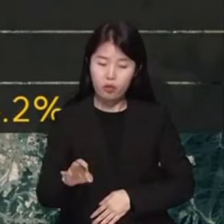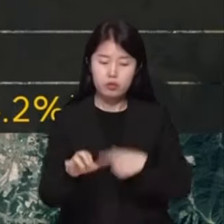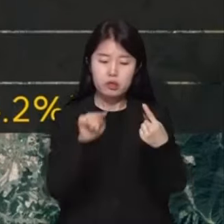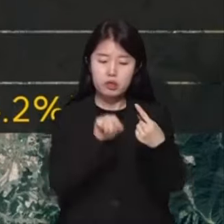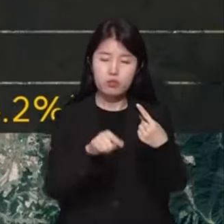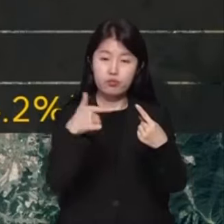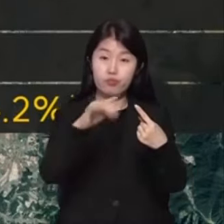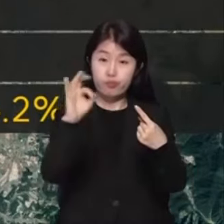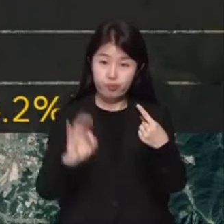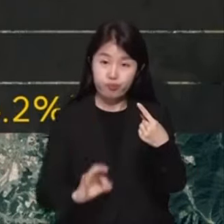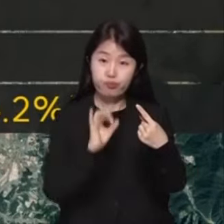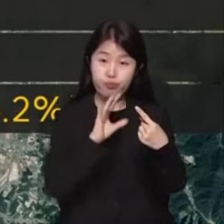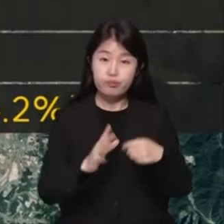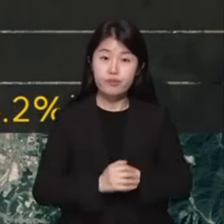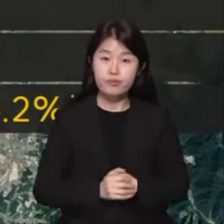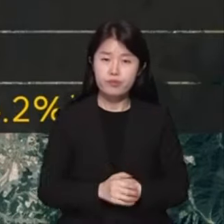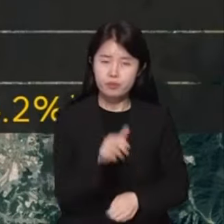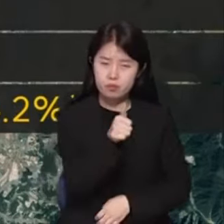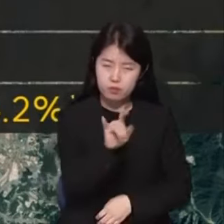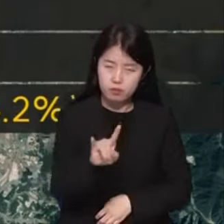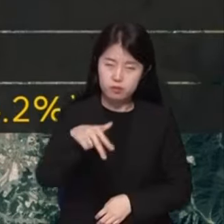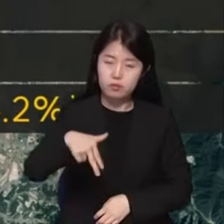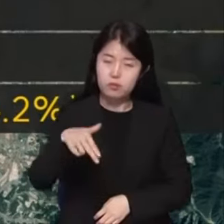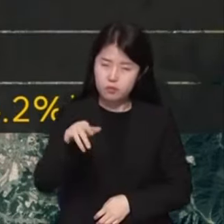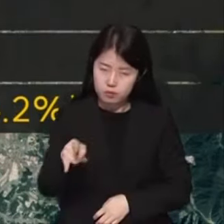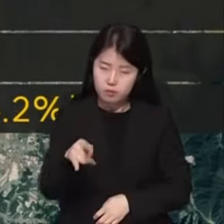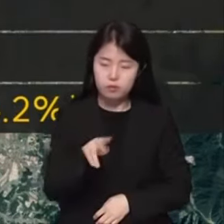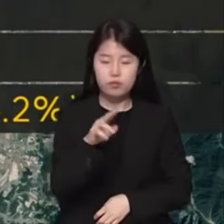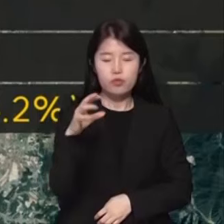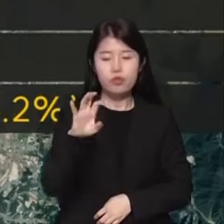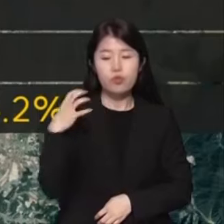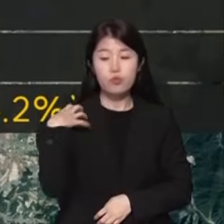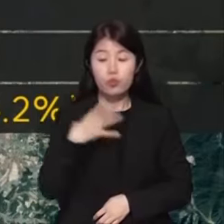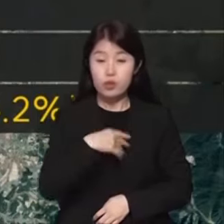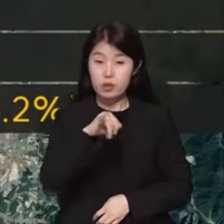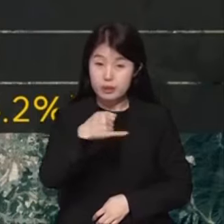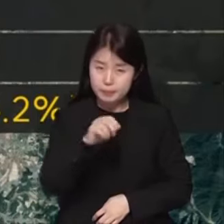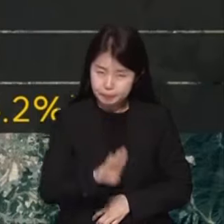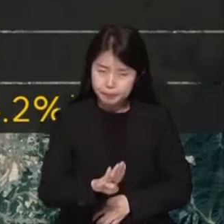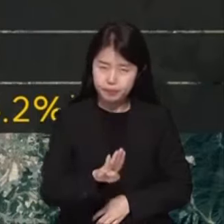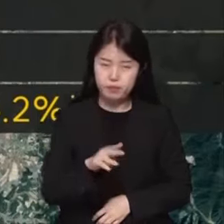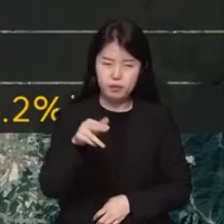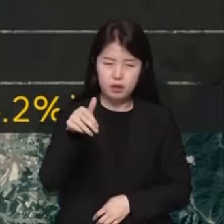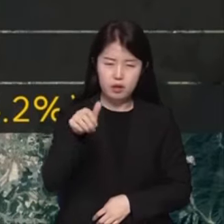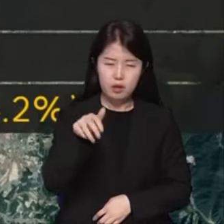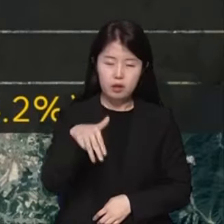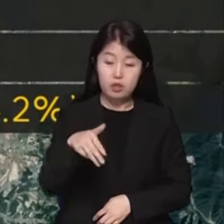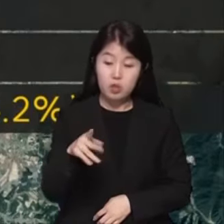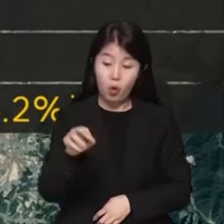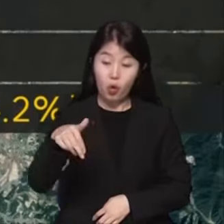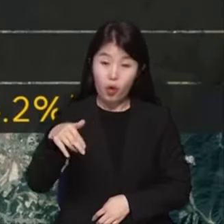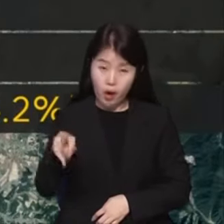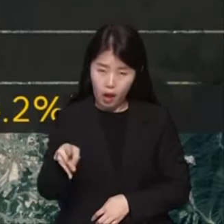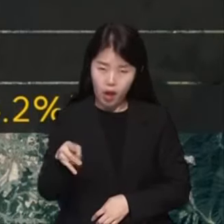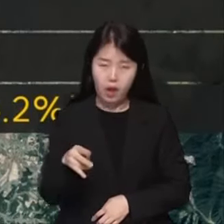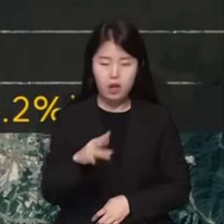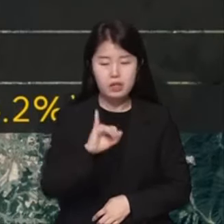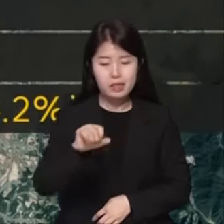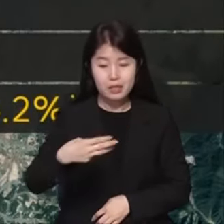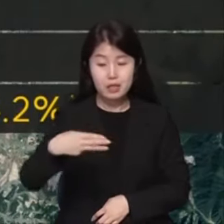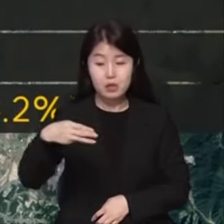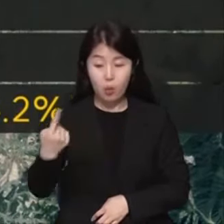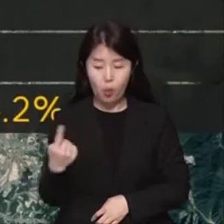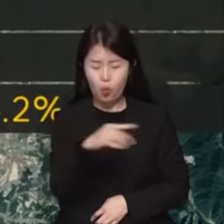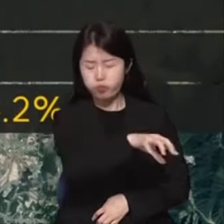1.6%였습니다. 해제면과 무안읍 청계면뿐만 아니라 몽탄면과 인구가 많은 삼양읍과 일로읍 등